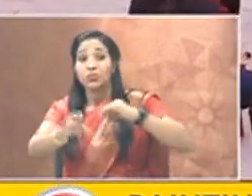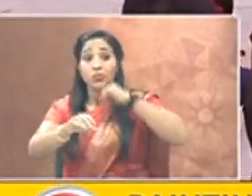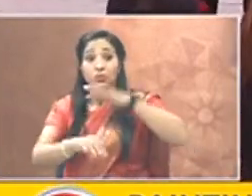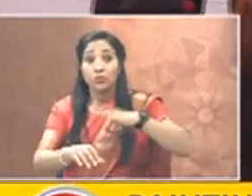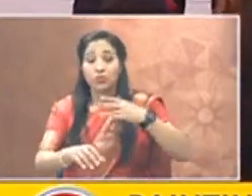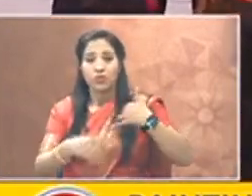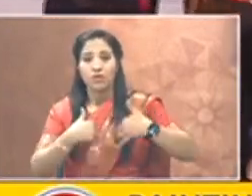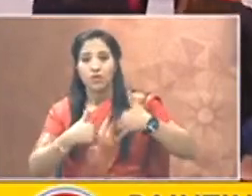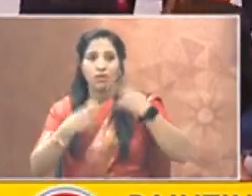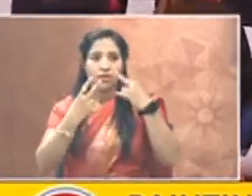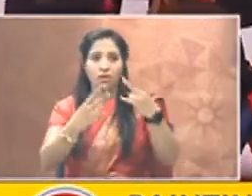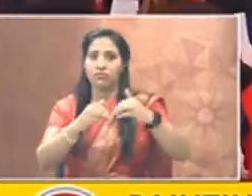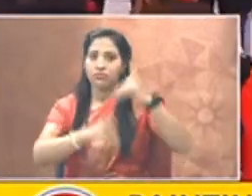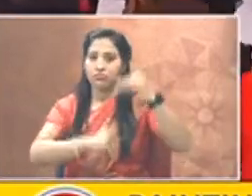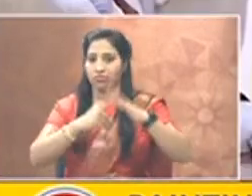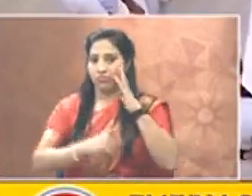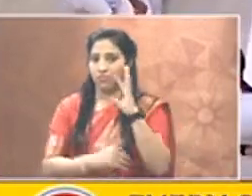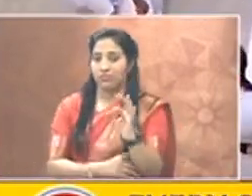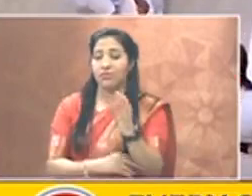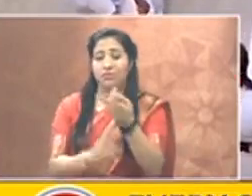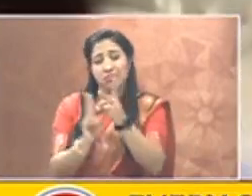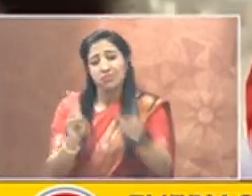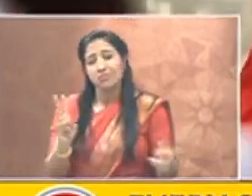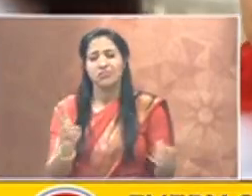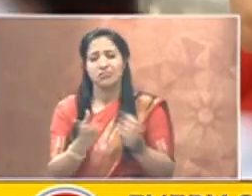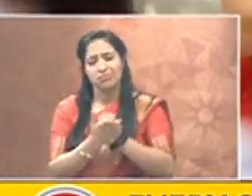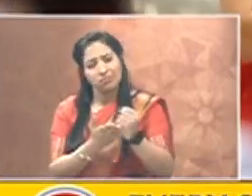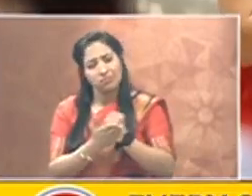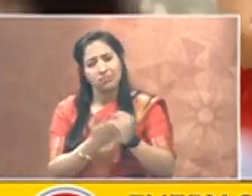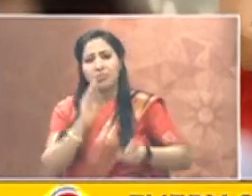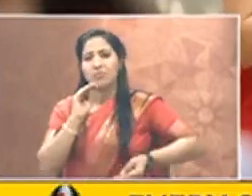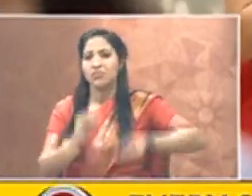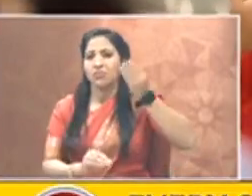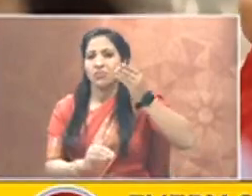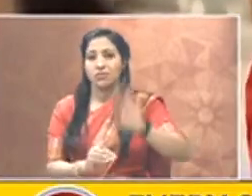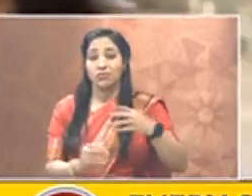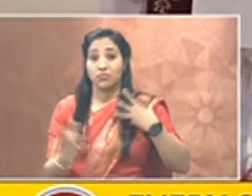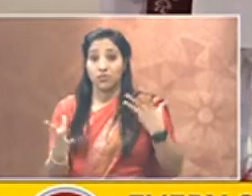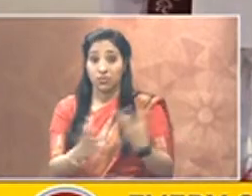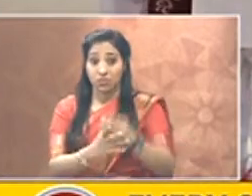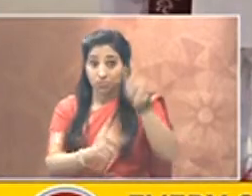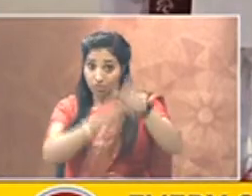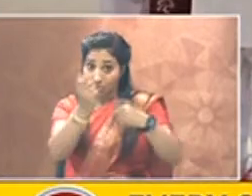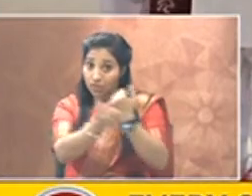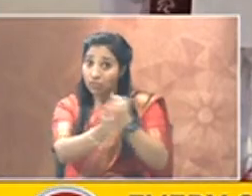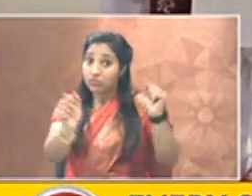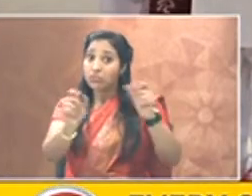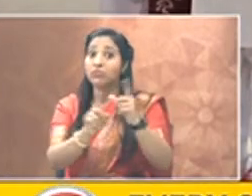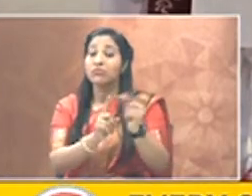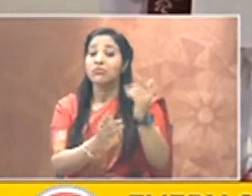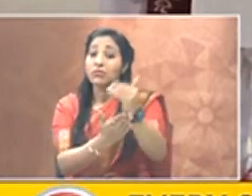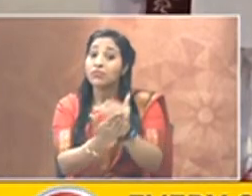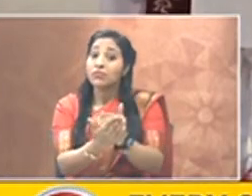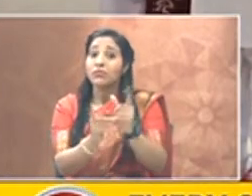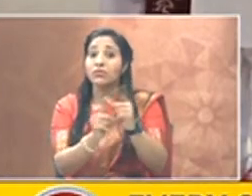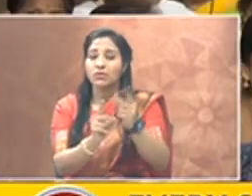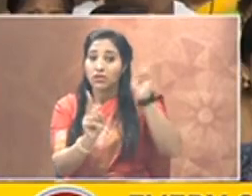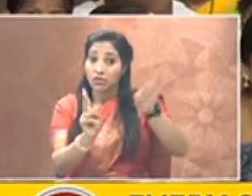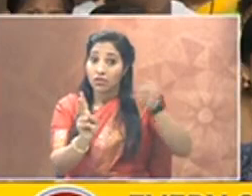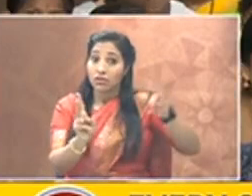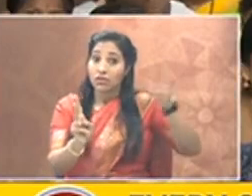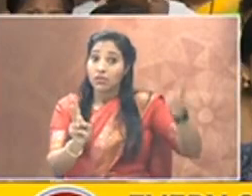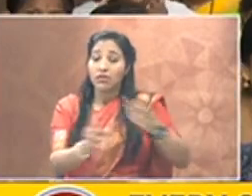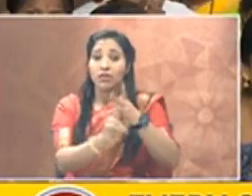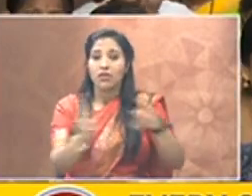को आकर्षित किया जा रहा है। ऐसे हर प्रयास हमारे लोकतंत्र के उत्सव में अलग